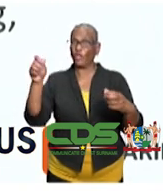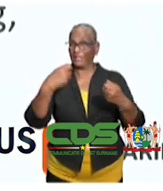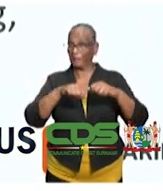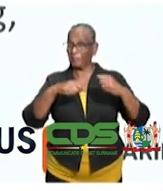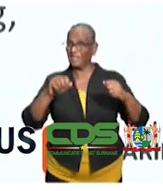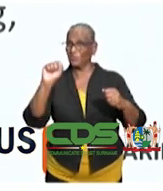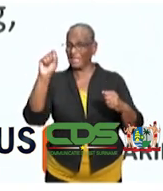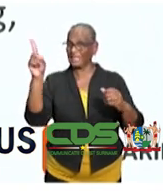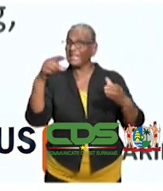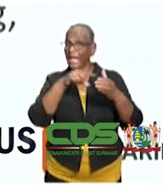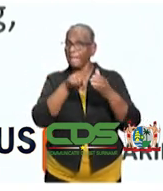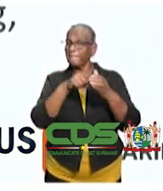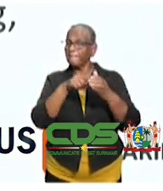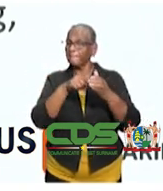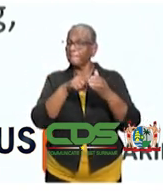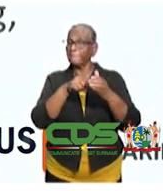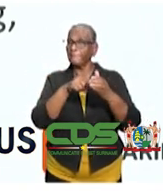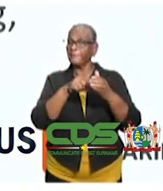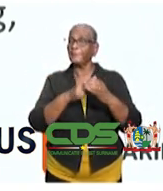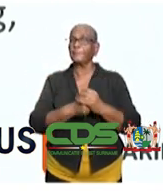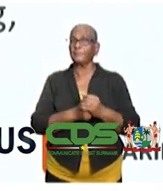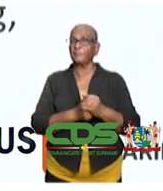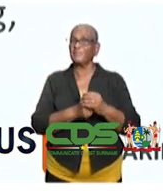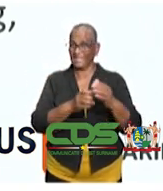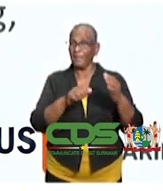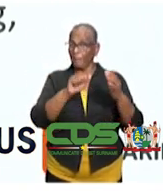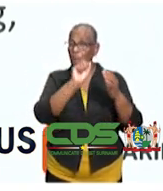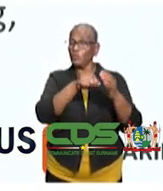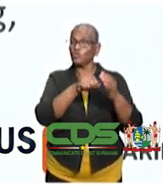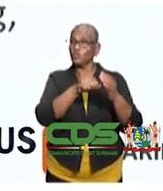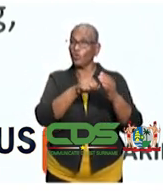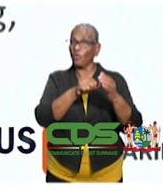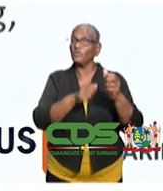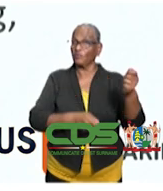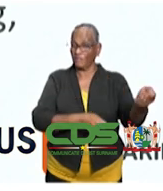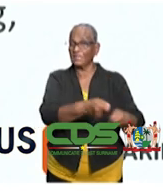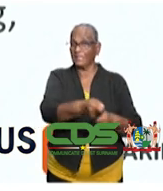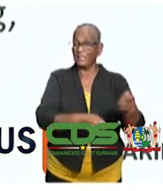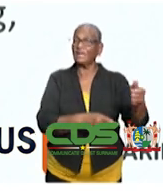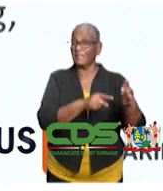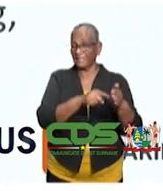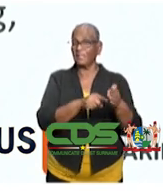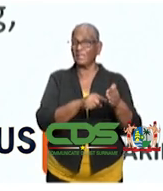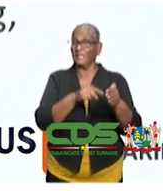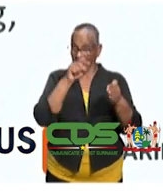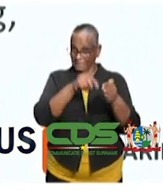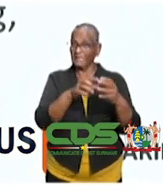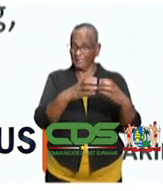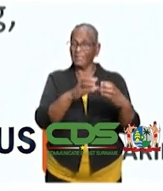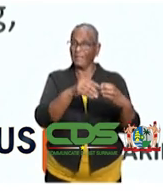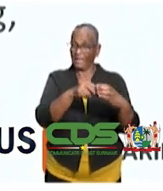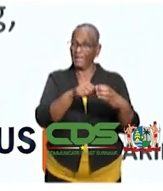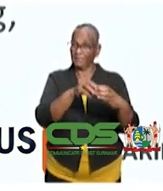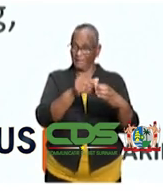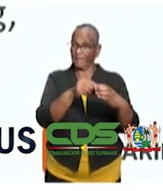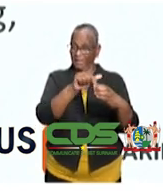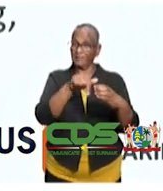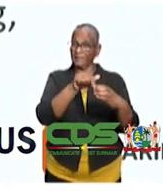SRD beschikbaar. En het besluit van de regering is om dat budget, dat